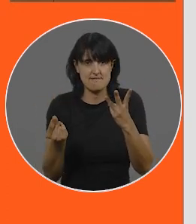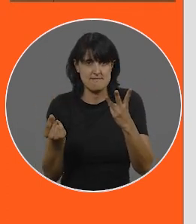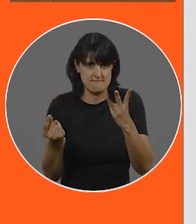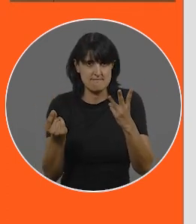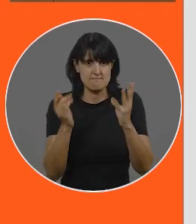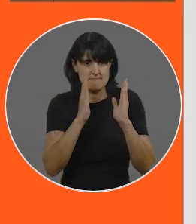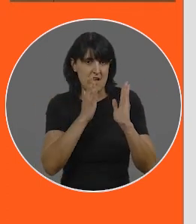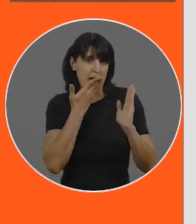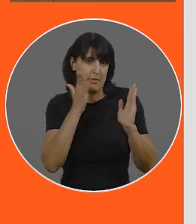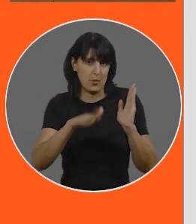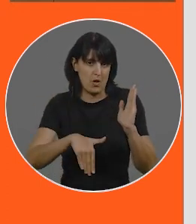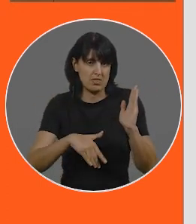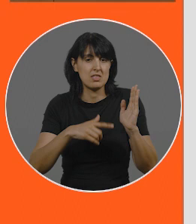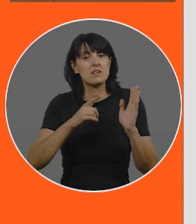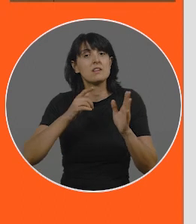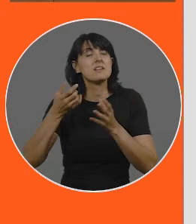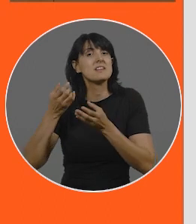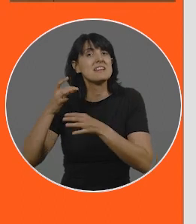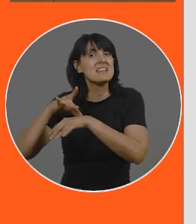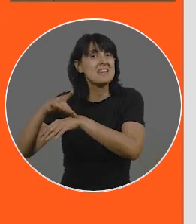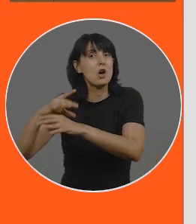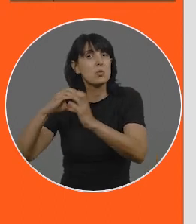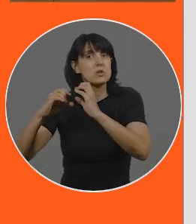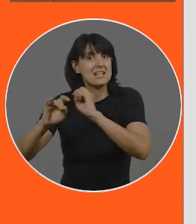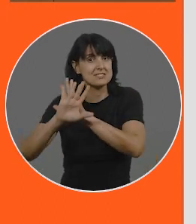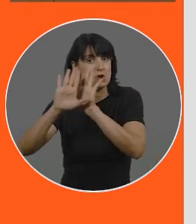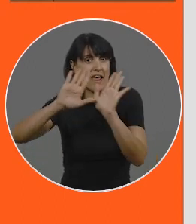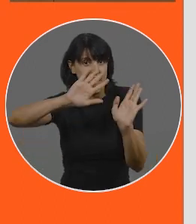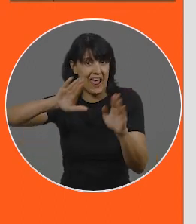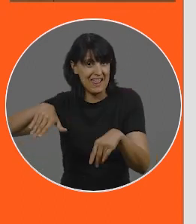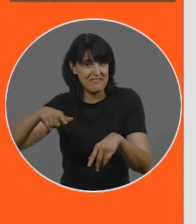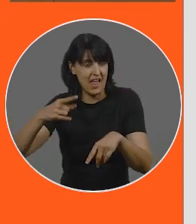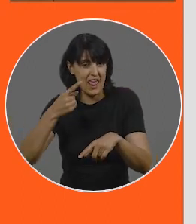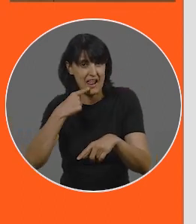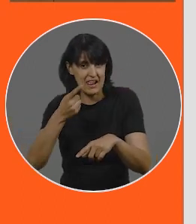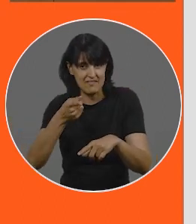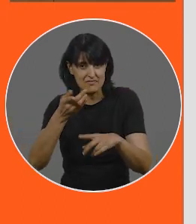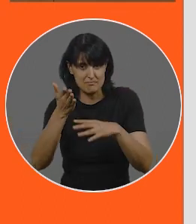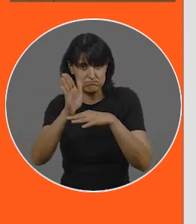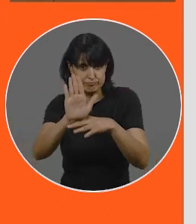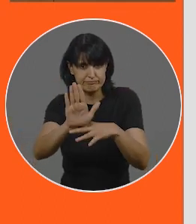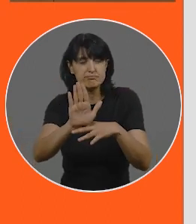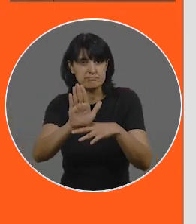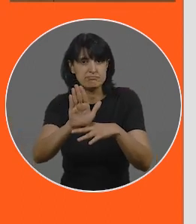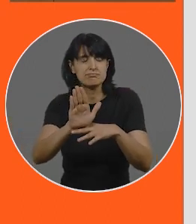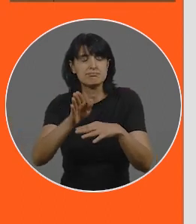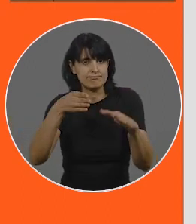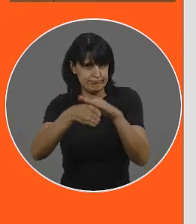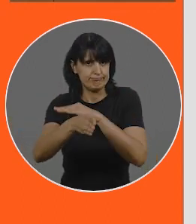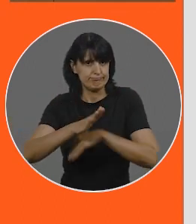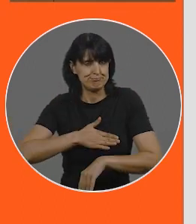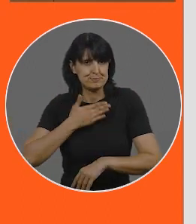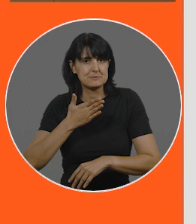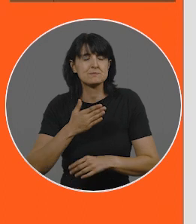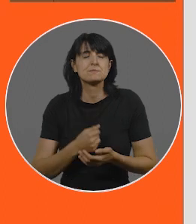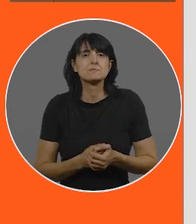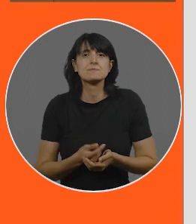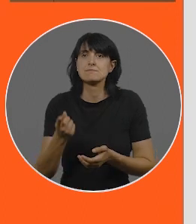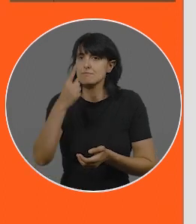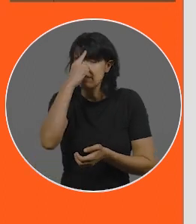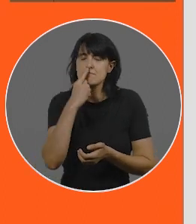punts. Us he posat l'enllaç de la guia de comunicació clara al final. Però bueno, bàsicament és això. No? L'exemple, he posat una imatge,